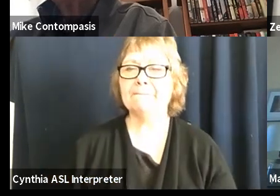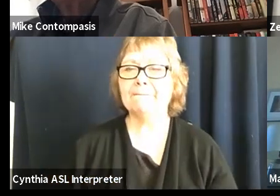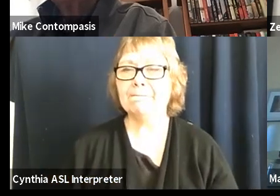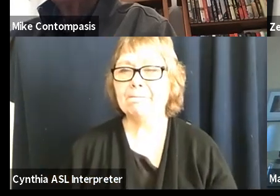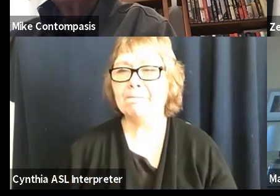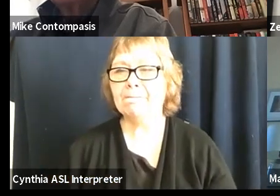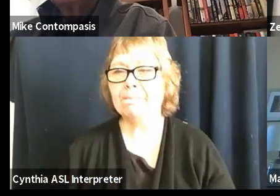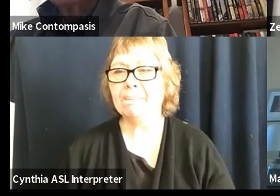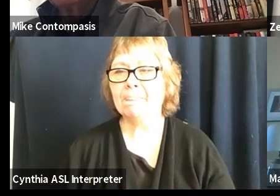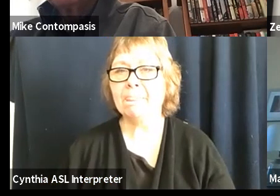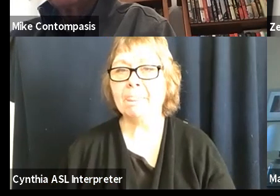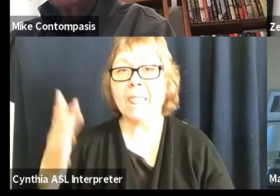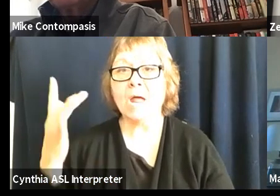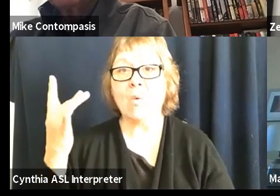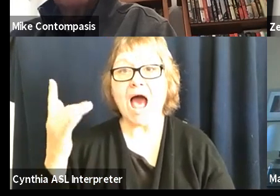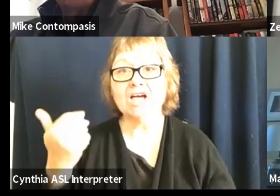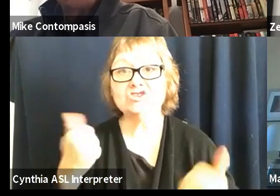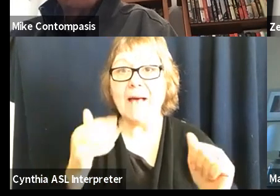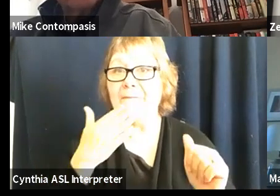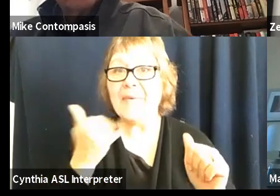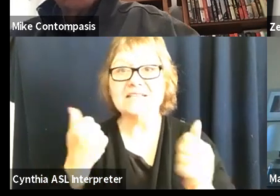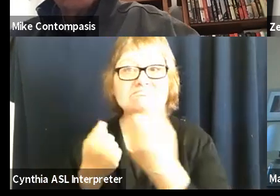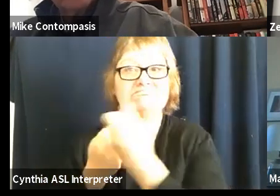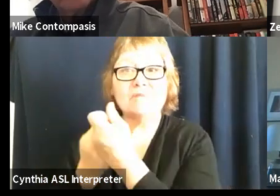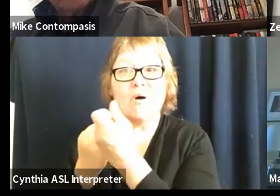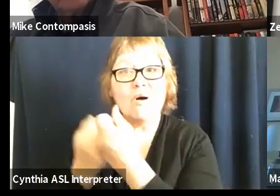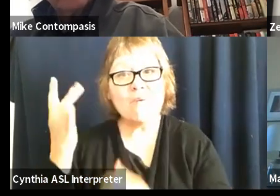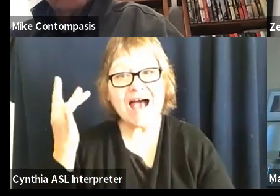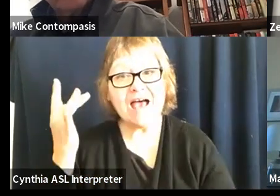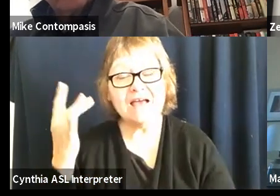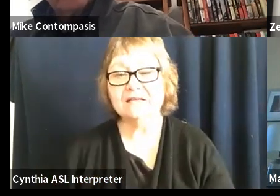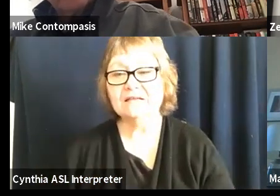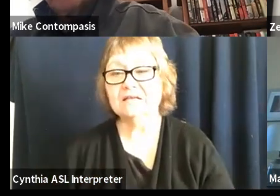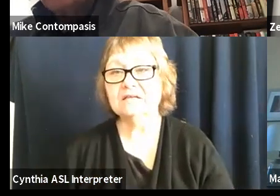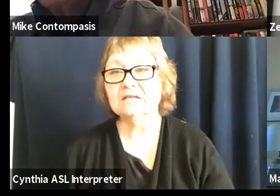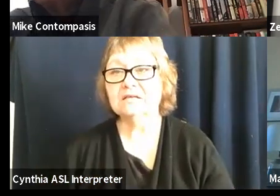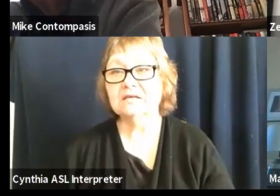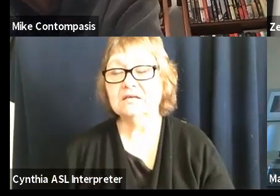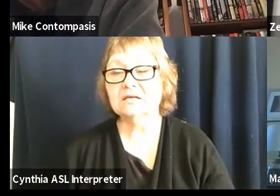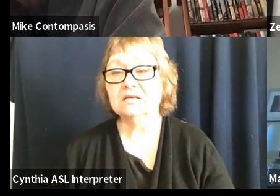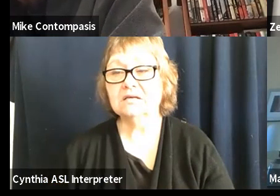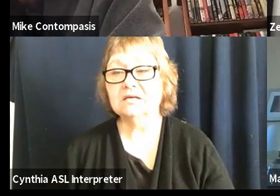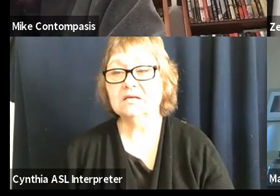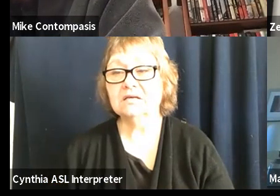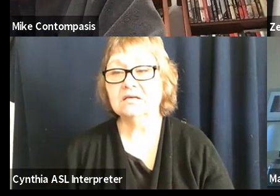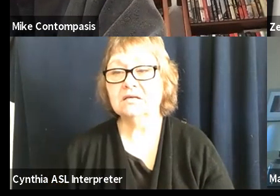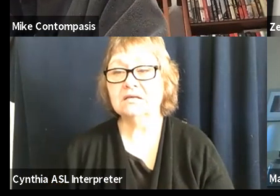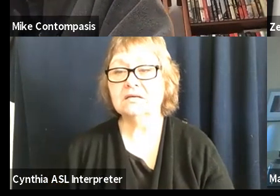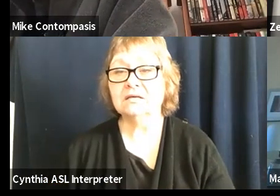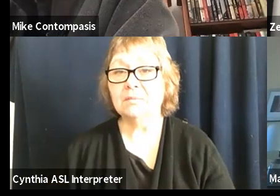try our best？ 因為我哋認為呢幾間學校 ，because we believe，